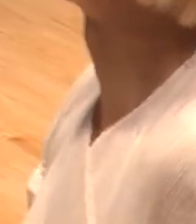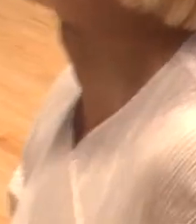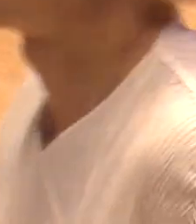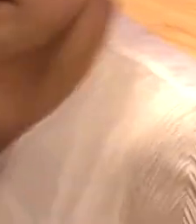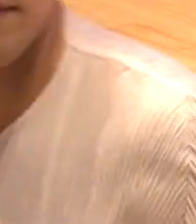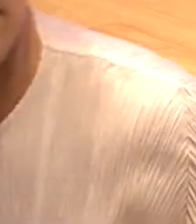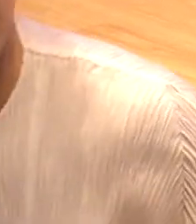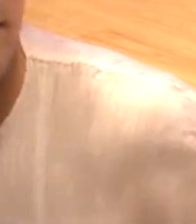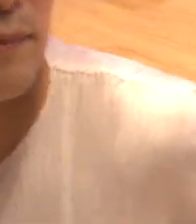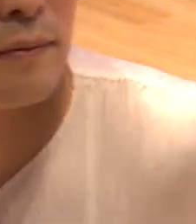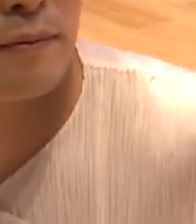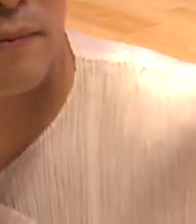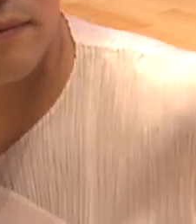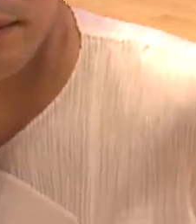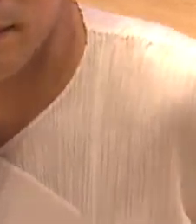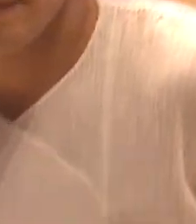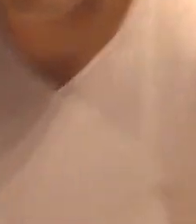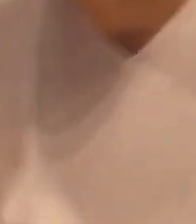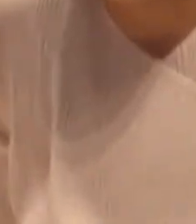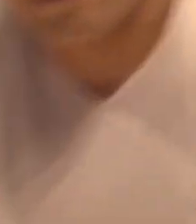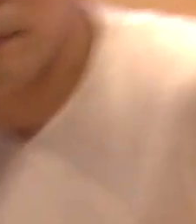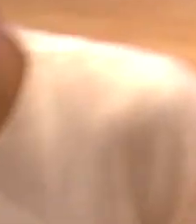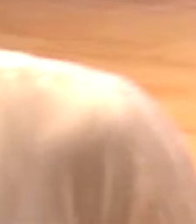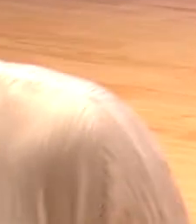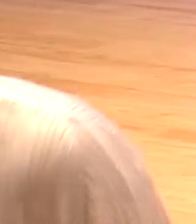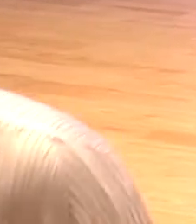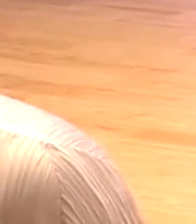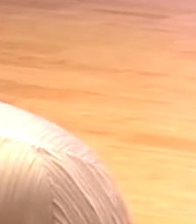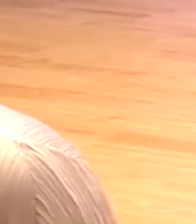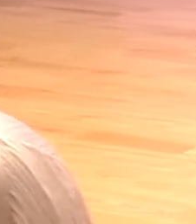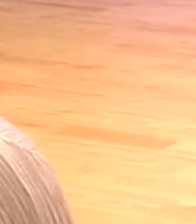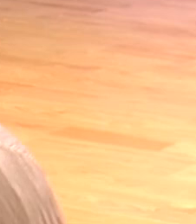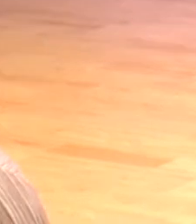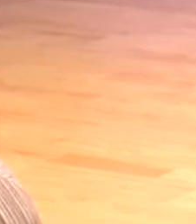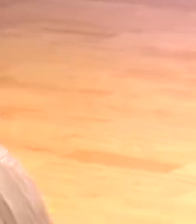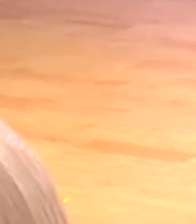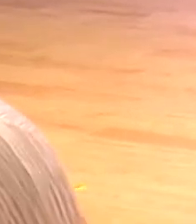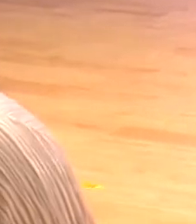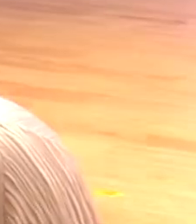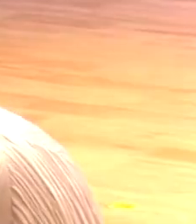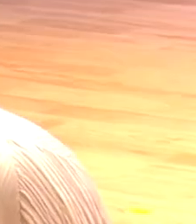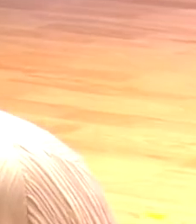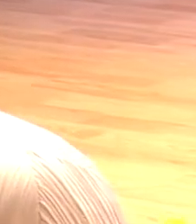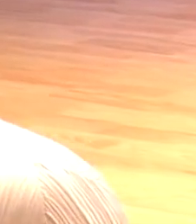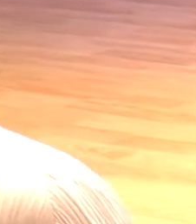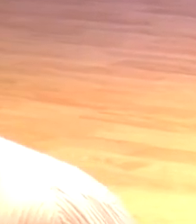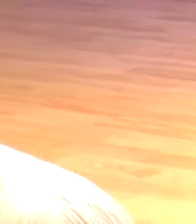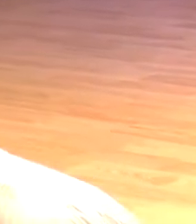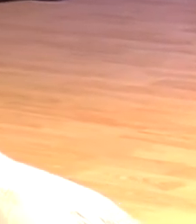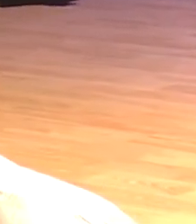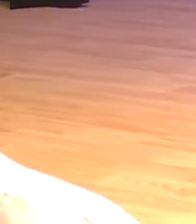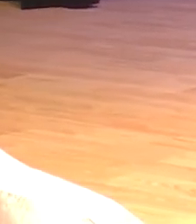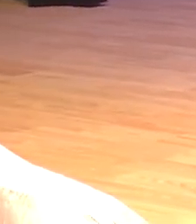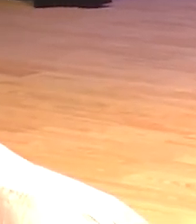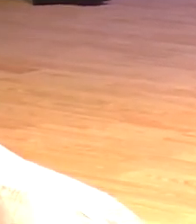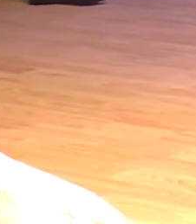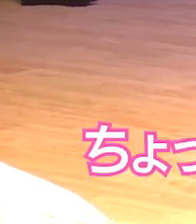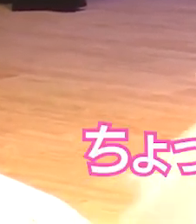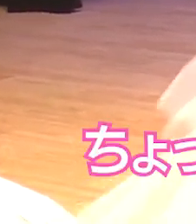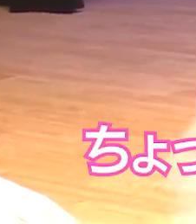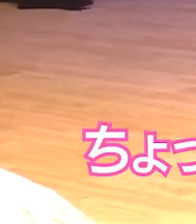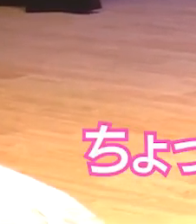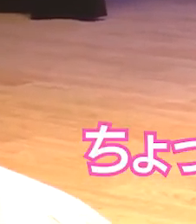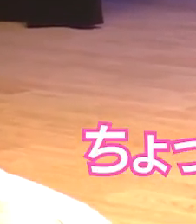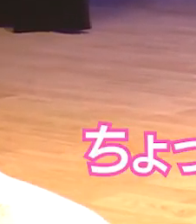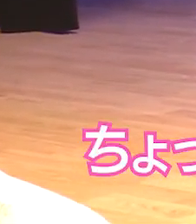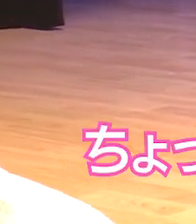光ってないかな通りじゃねーかあのありましらぱーりんピック後初めてぬ舞台ですごく